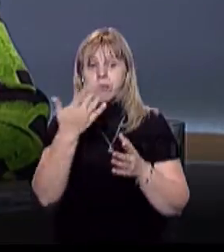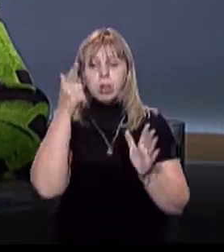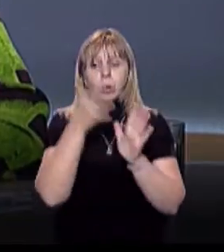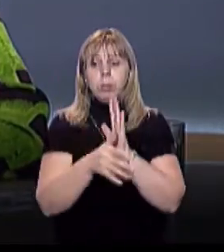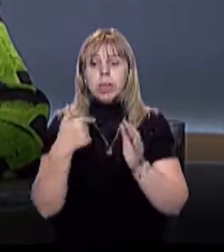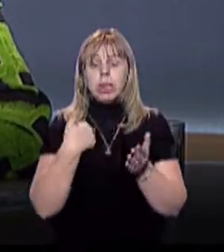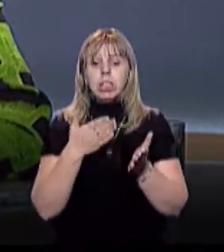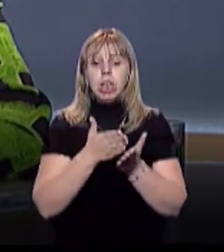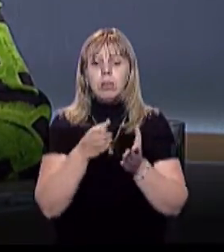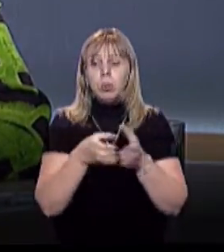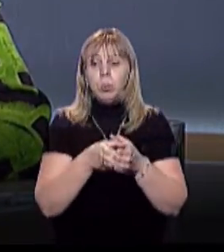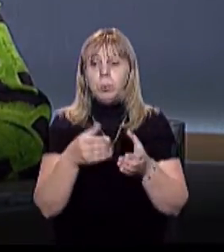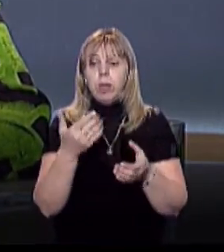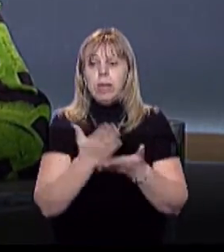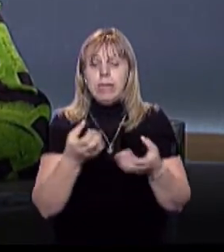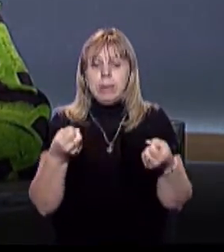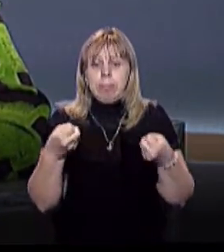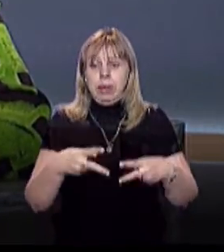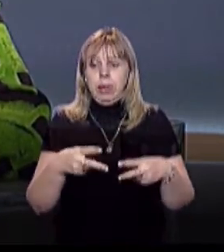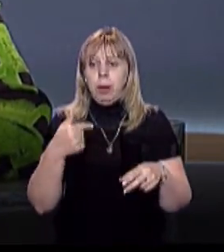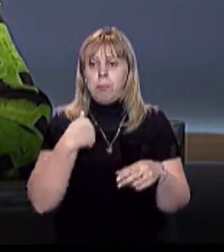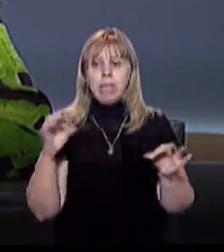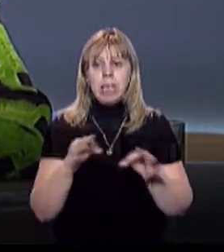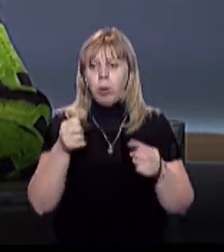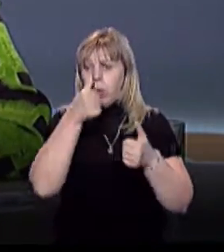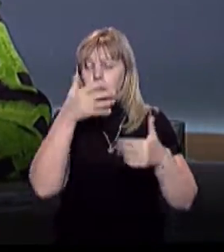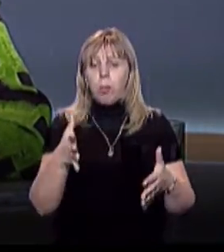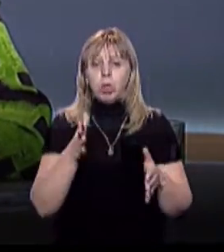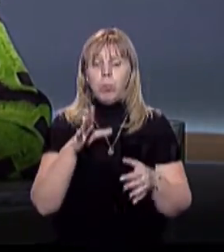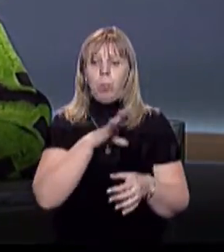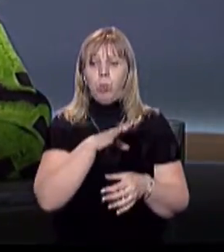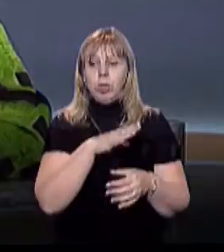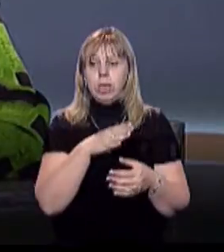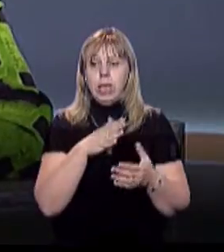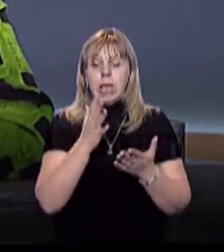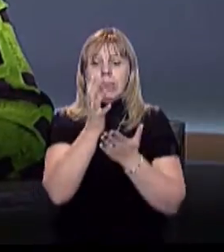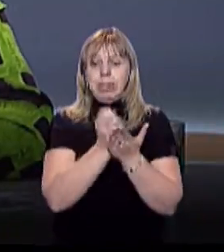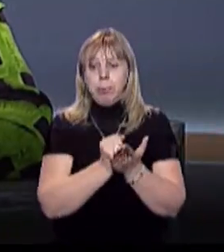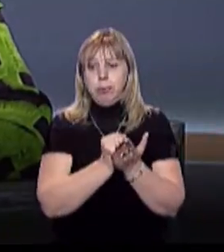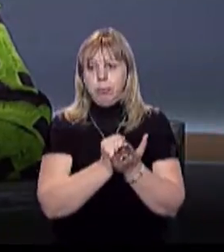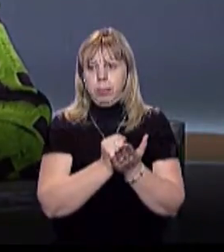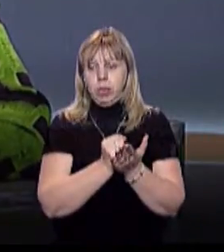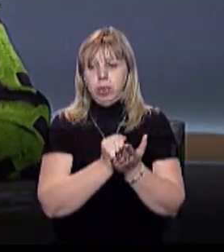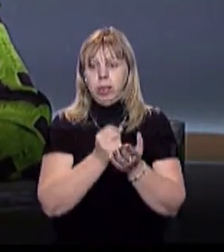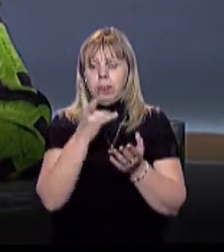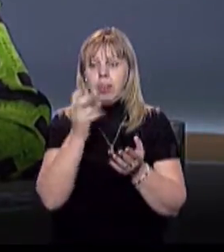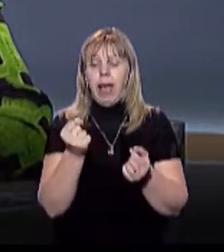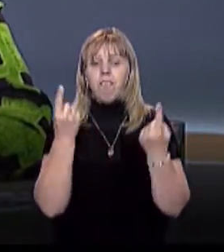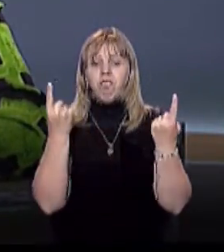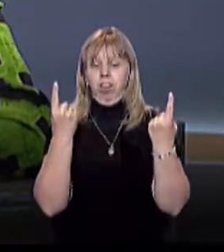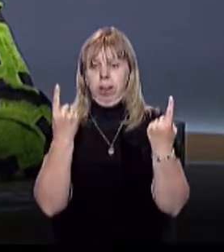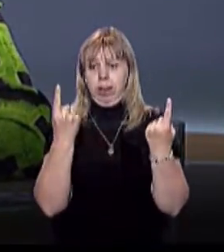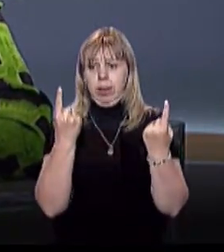наша служба таку має специфіку, що ми ніколи не можемо бути забезпечені на